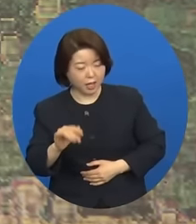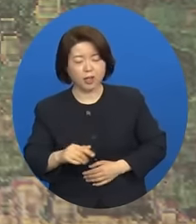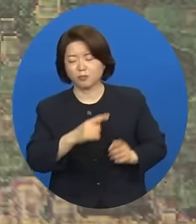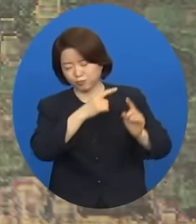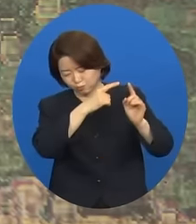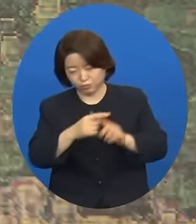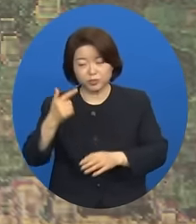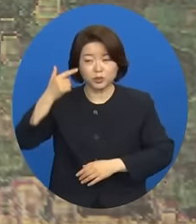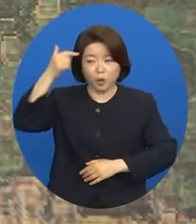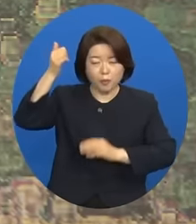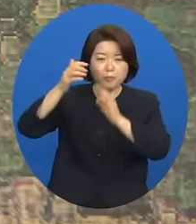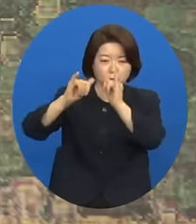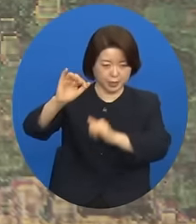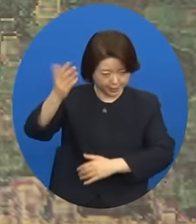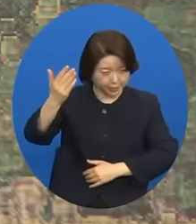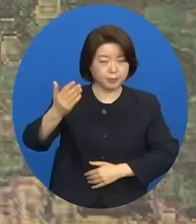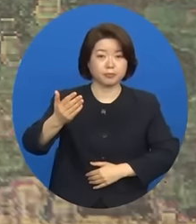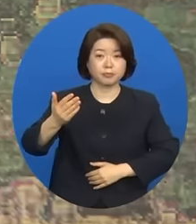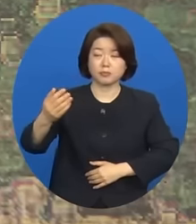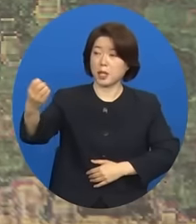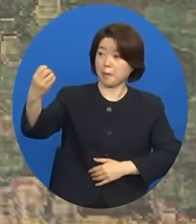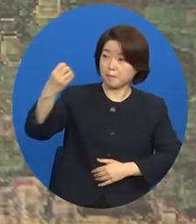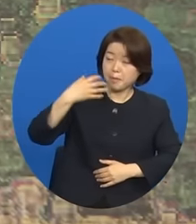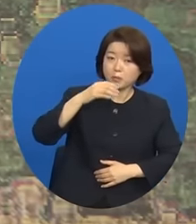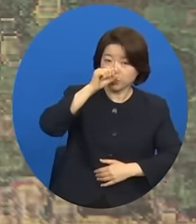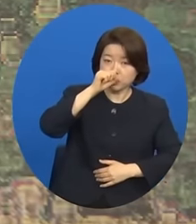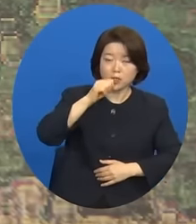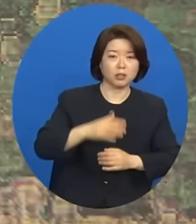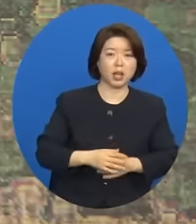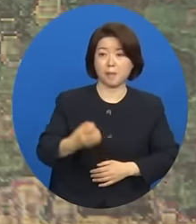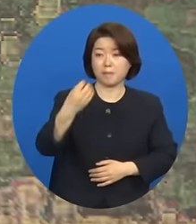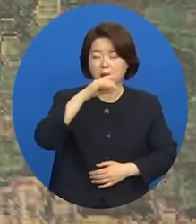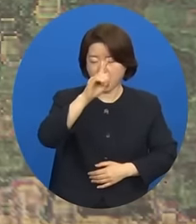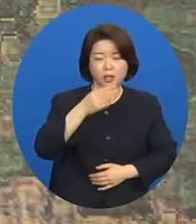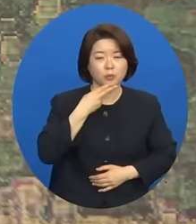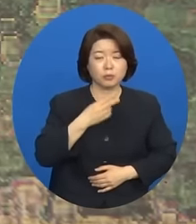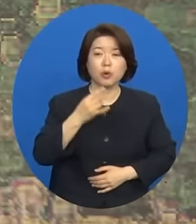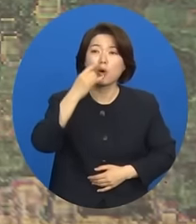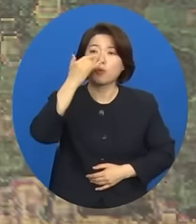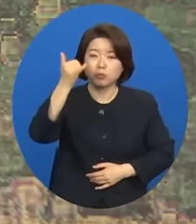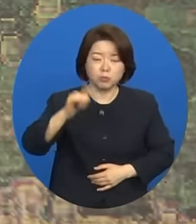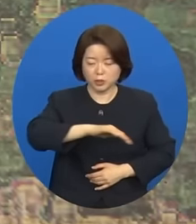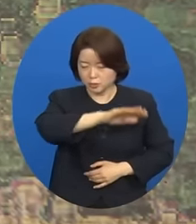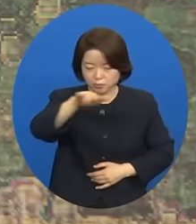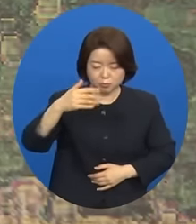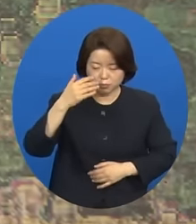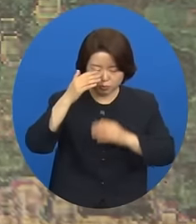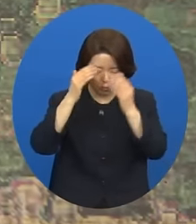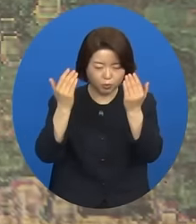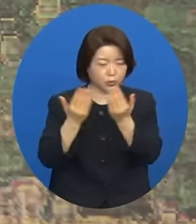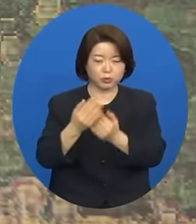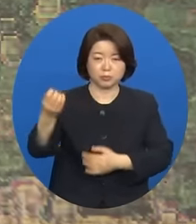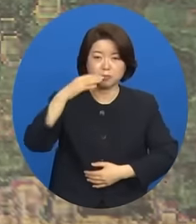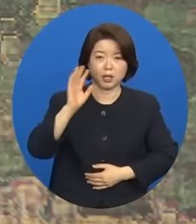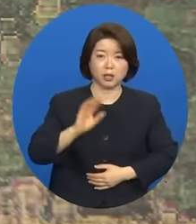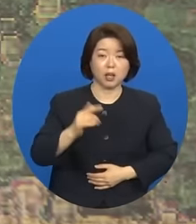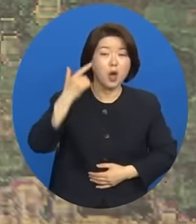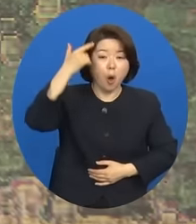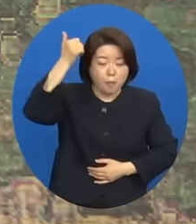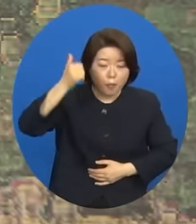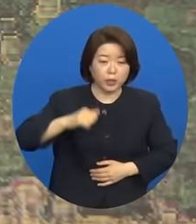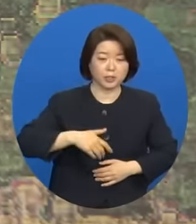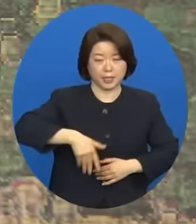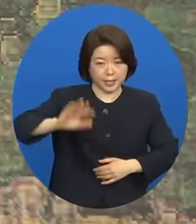되어야 돼. 이럴 법도 하잖아요. 한 말씀도 안 하셨어. 아버지도 어머니도 너 목사의 길을 걸어야 된다. 목회자의 길을 걸어야 된다.